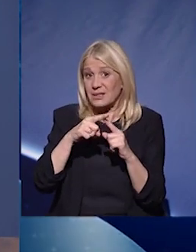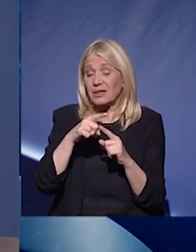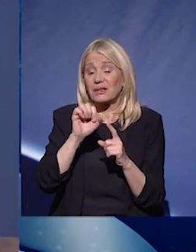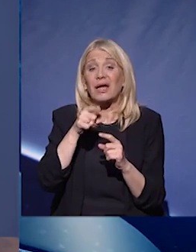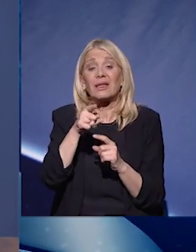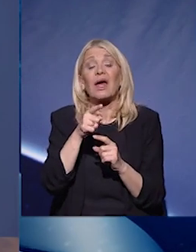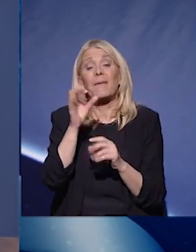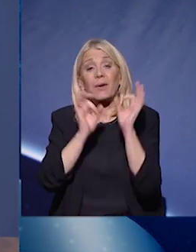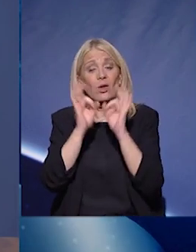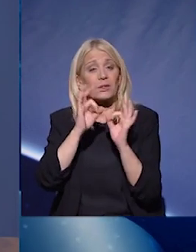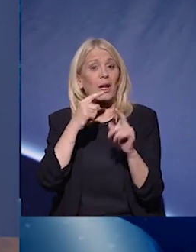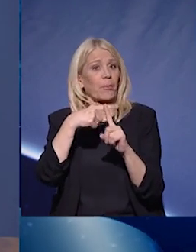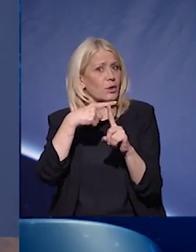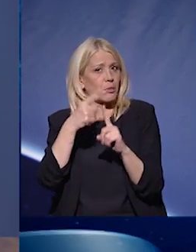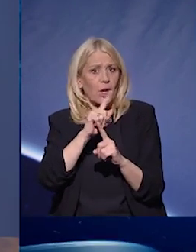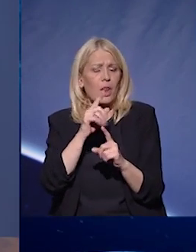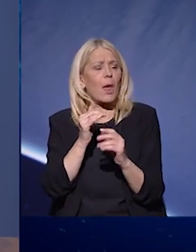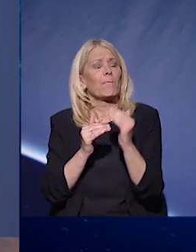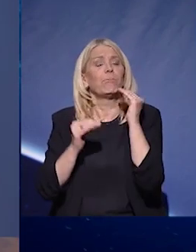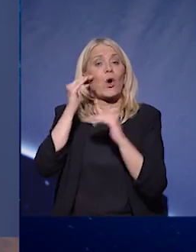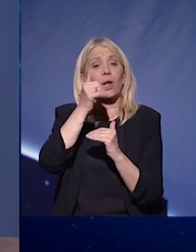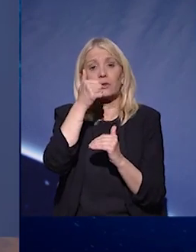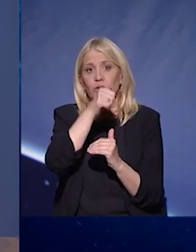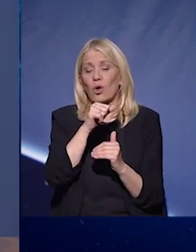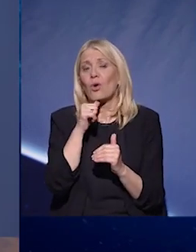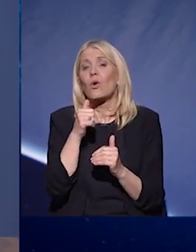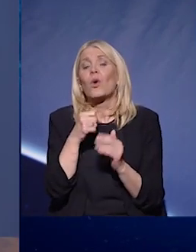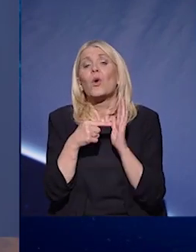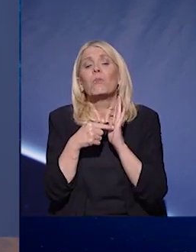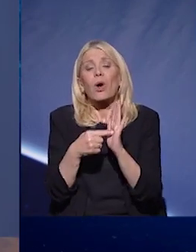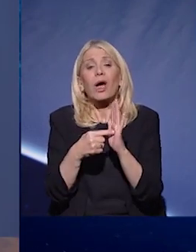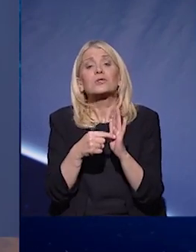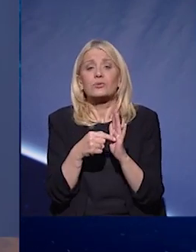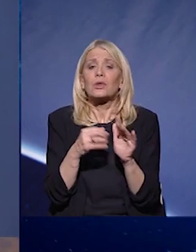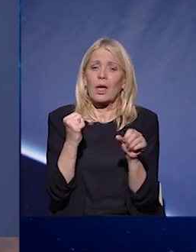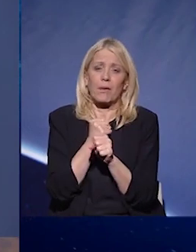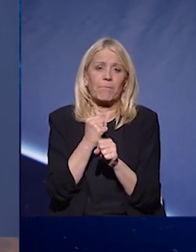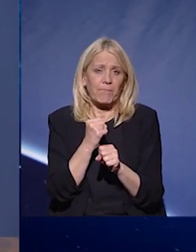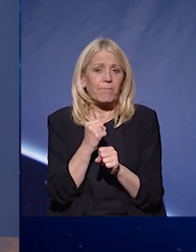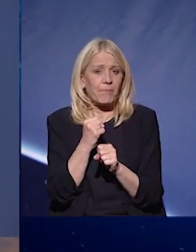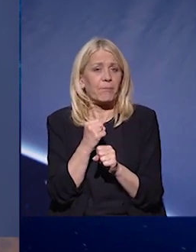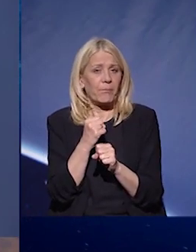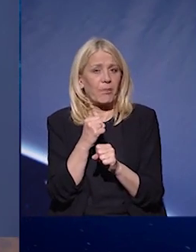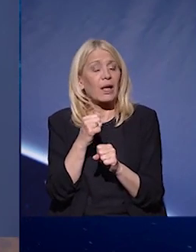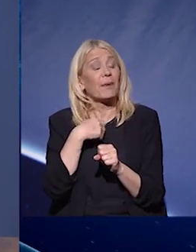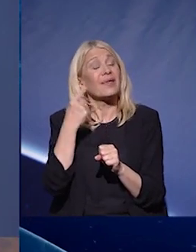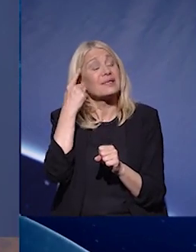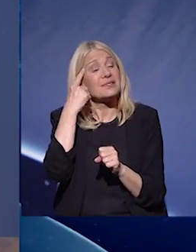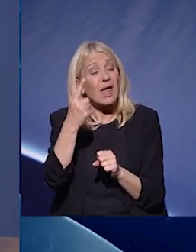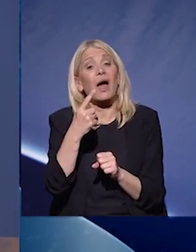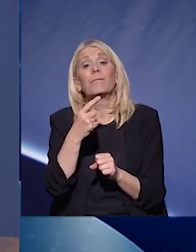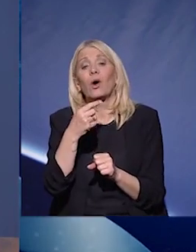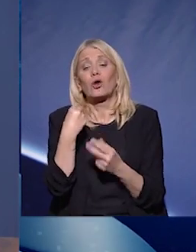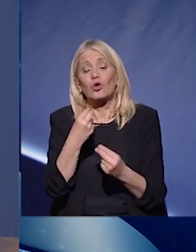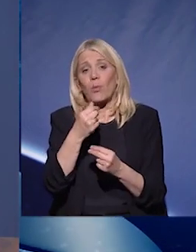taj procenat pozitivnosti nije porastao, što indirektno pokazuje da ipak znamo